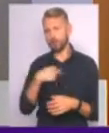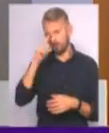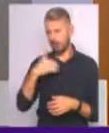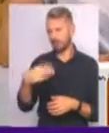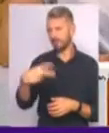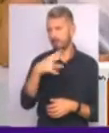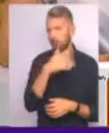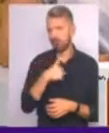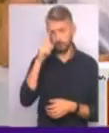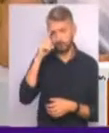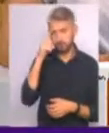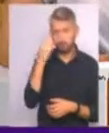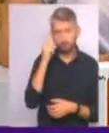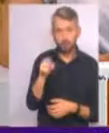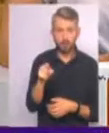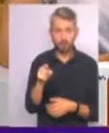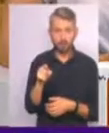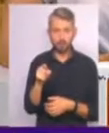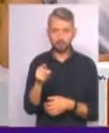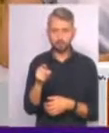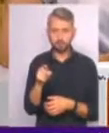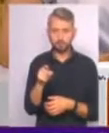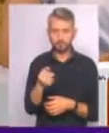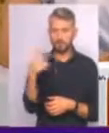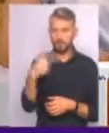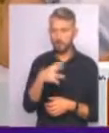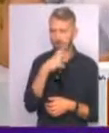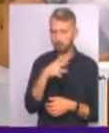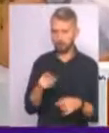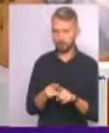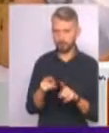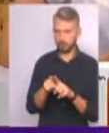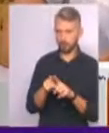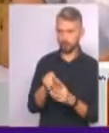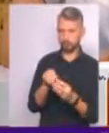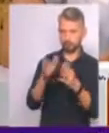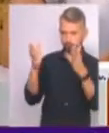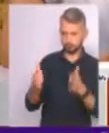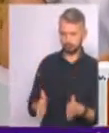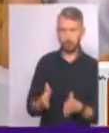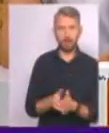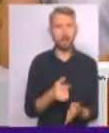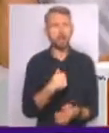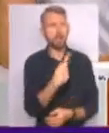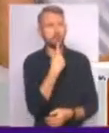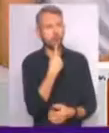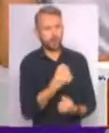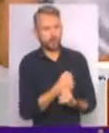20, я думаю, що ви от в такій кондиції всі 20 років. Ви не я змінюєтесь. Я пыталась набирать вес. Ну, я